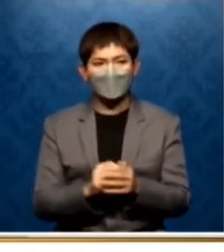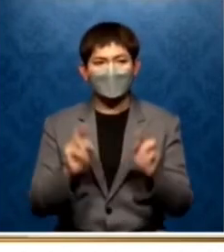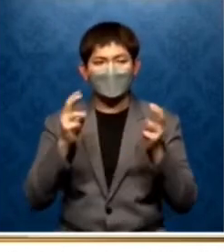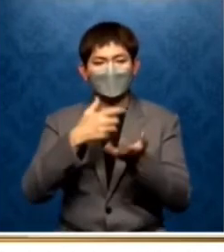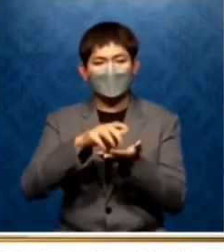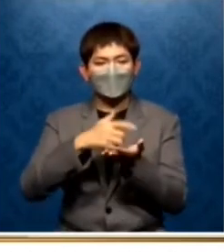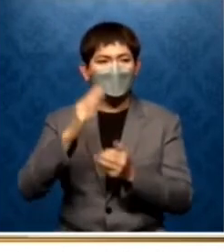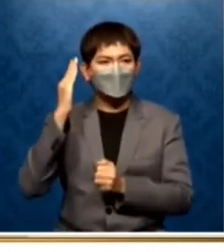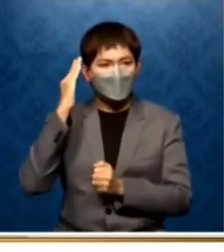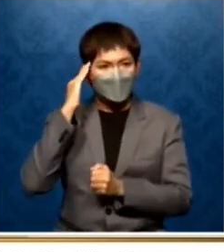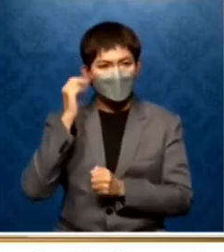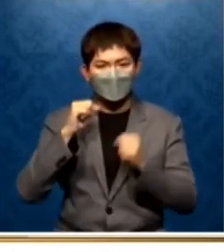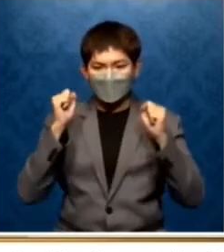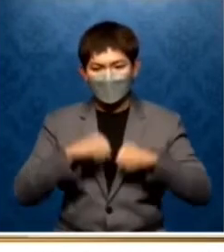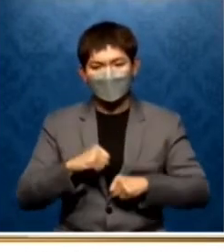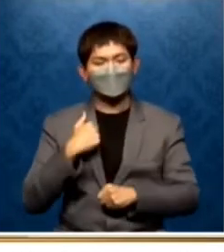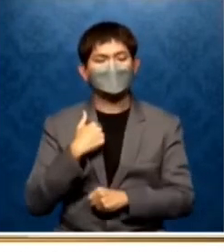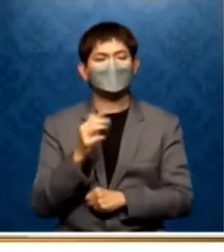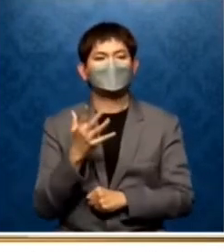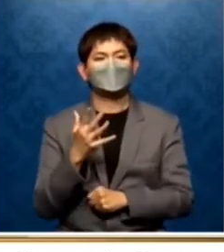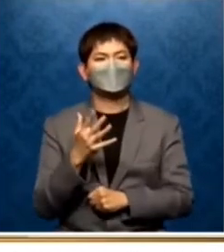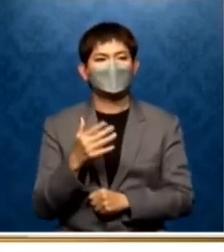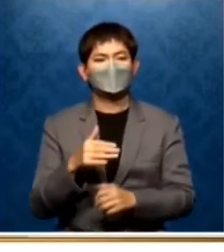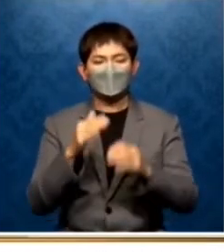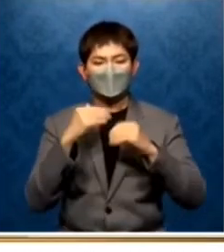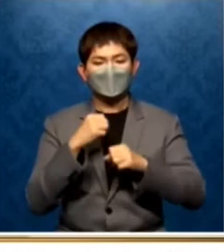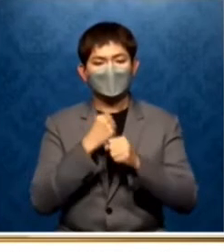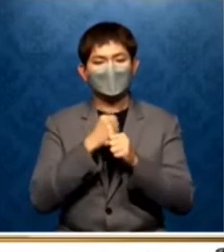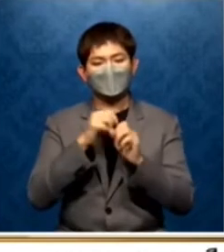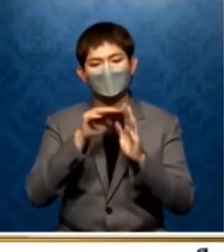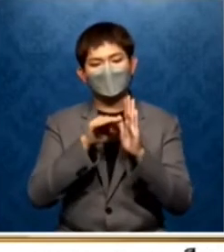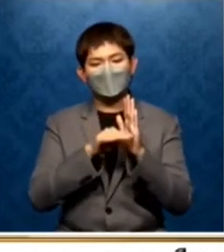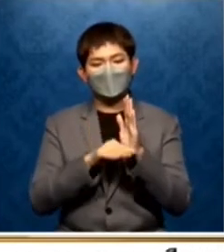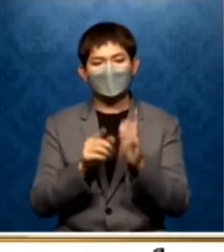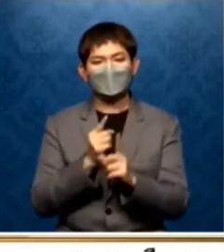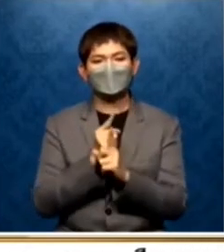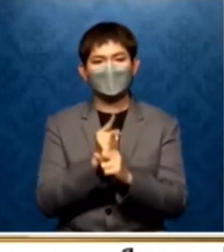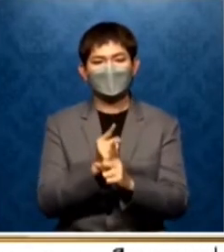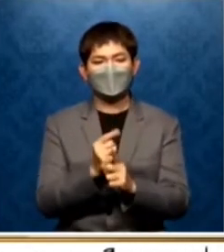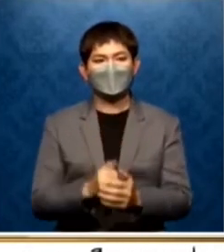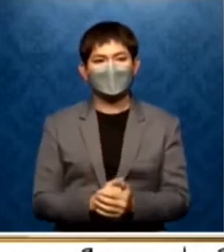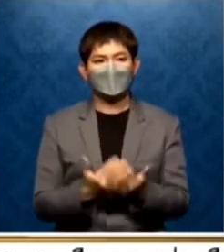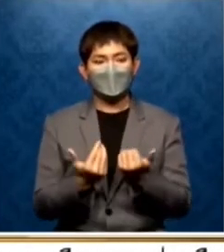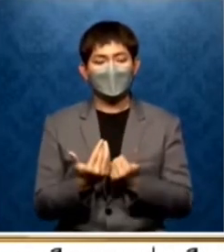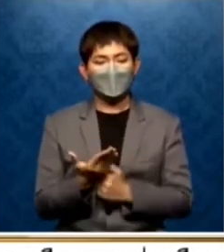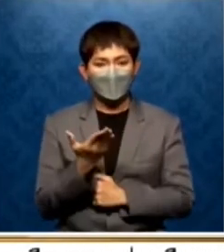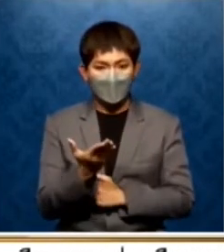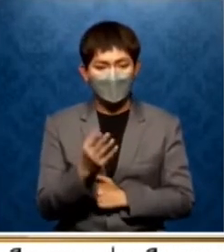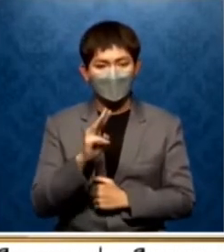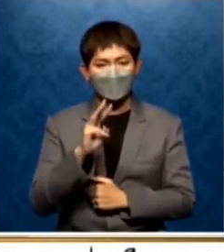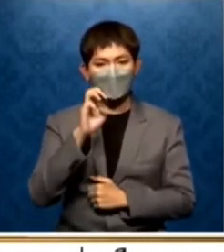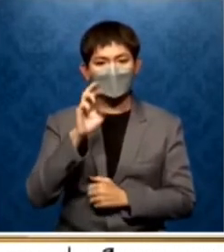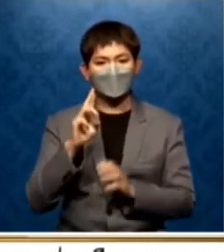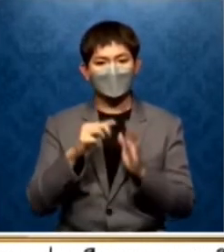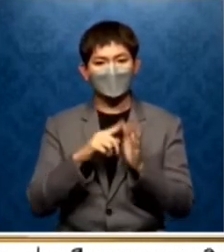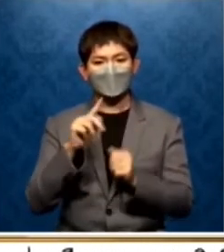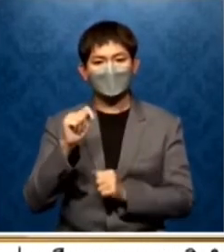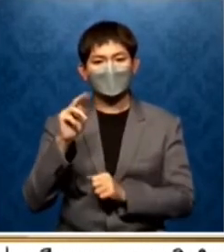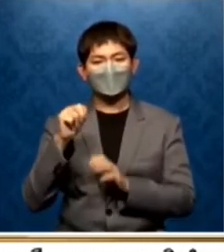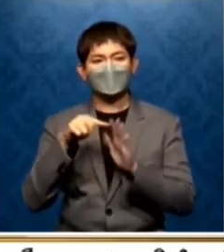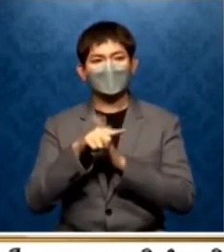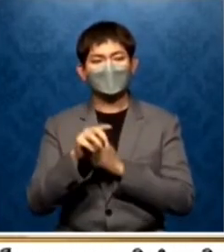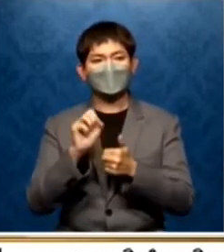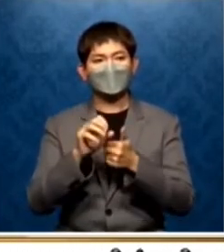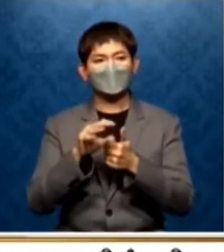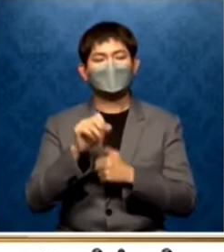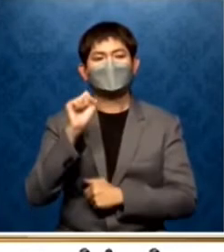ทราบโดยไม่ต้องไปลงมติอะไรแล้วก็ดำเนินการต่อไปในเรื่องนั้นนั้นเพราะนั้นก็ที่คุณวิรัตให้คำแนะนำนั้นก็เป็นเรื่องจริงครับ